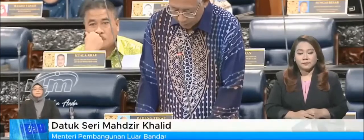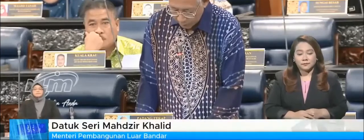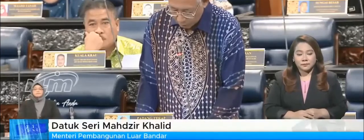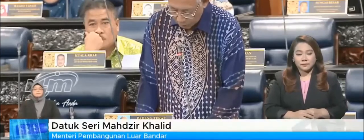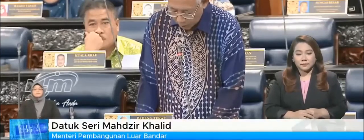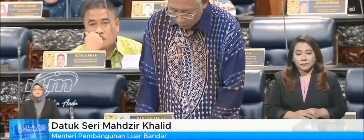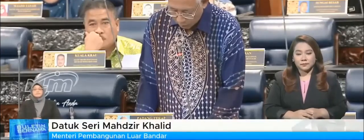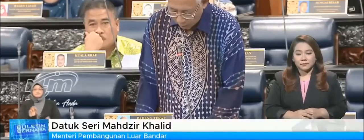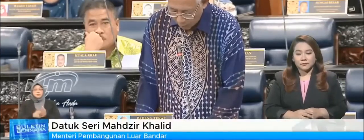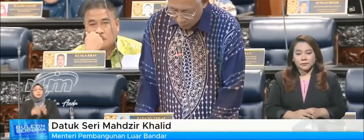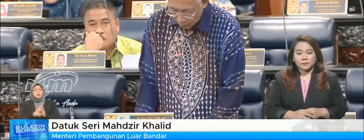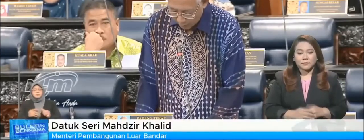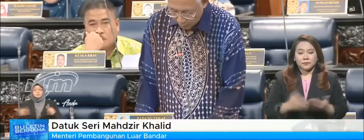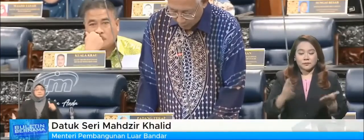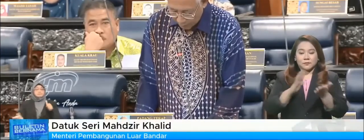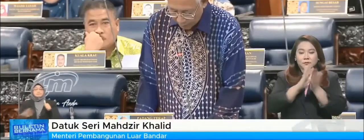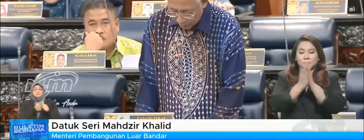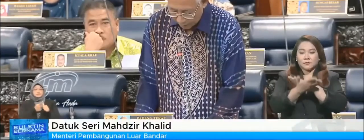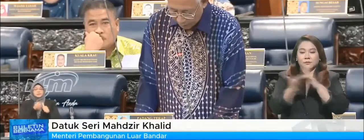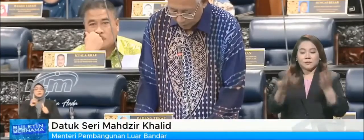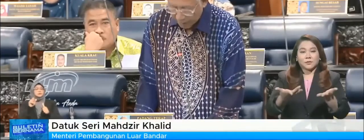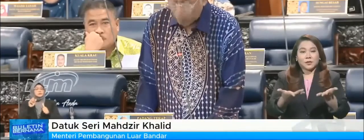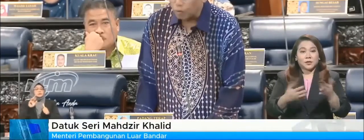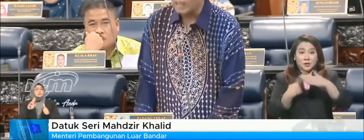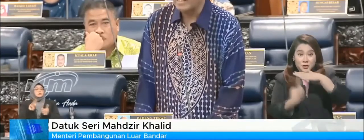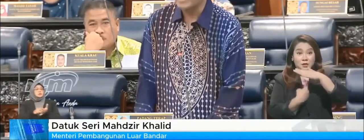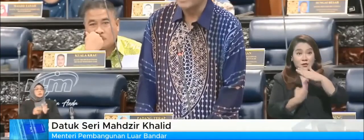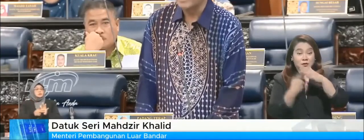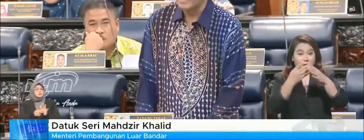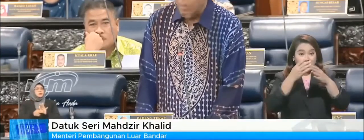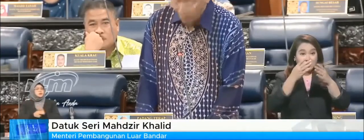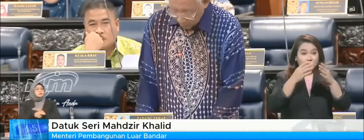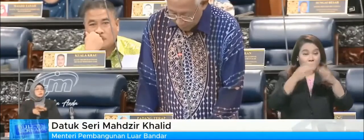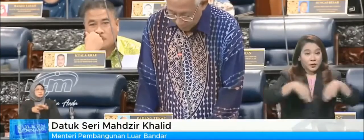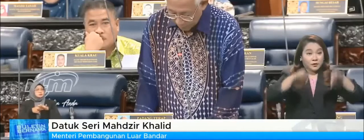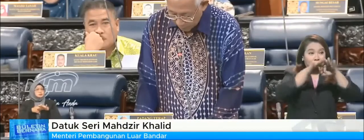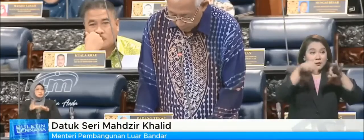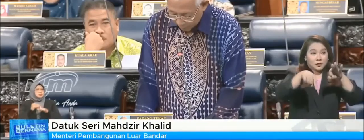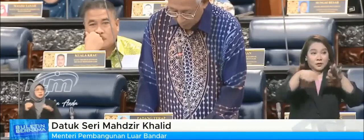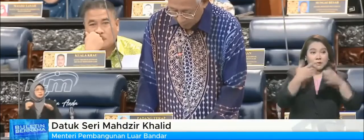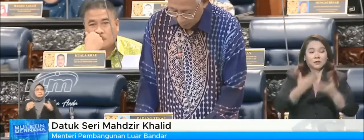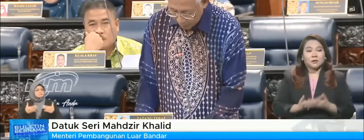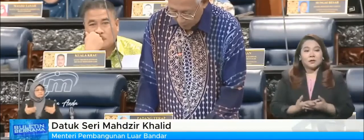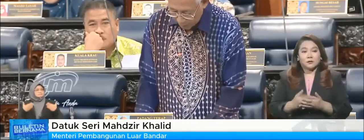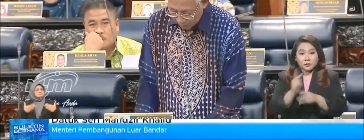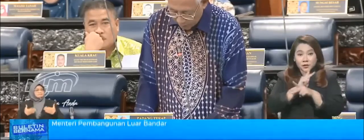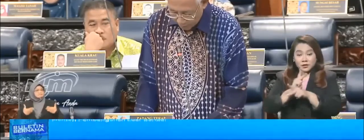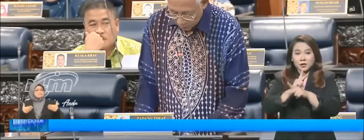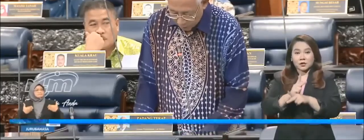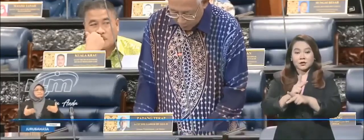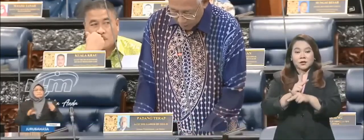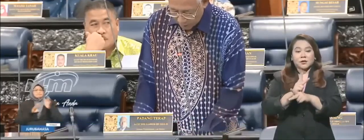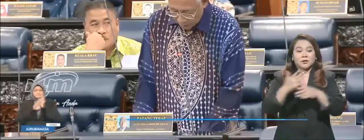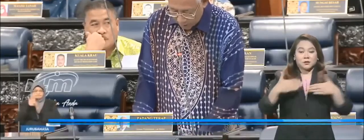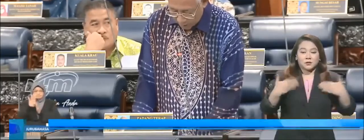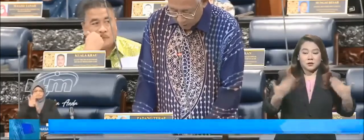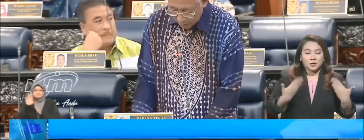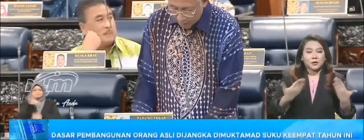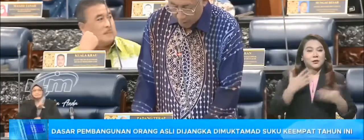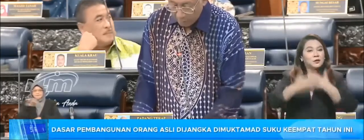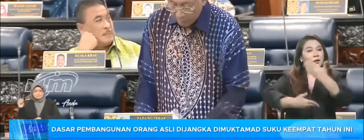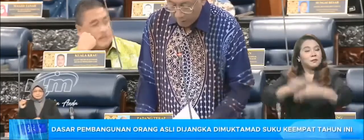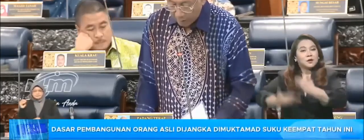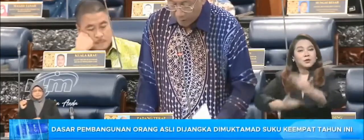trust yang menjadi tunjang utama pada dasar ini elah perlindungan kesejahteraan kemajuan